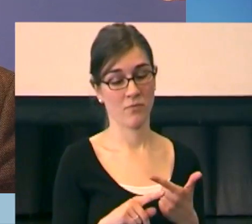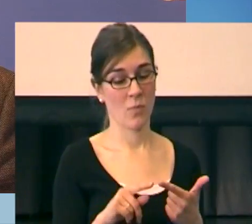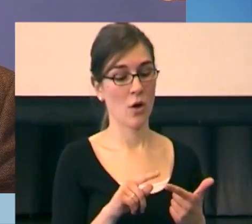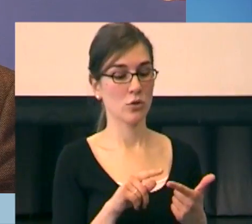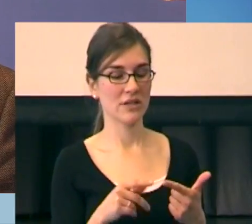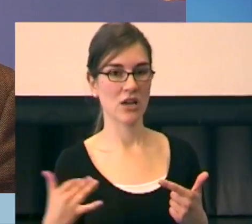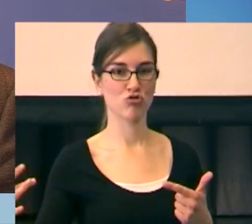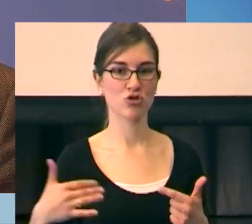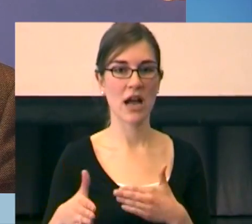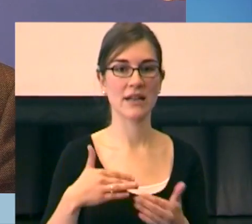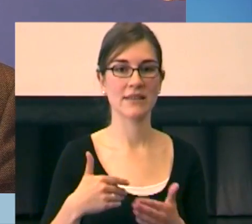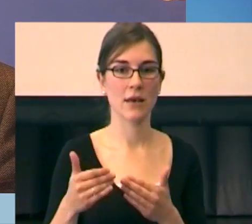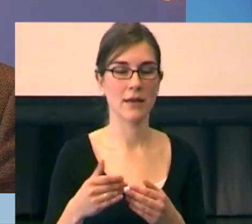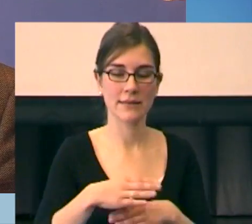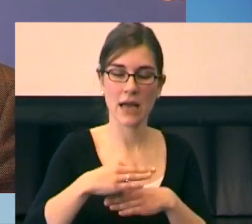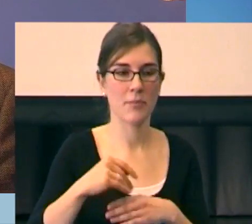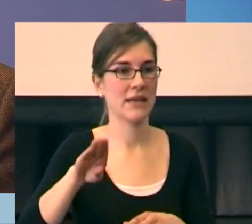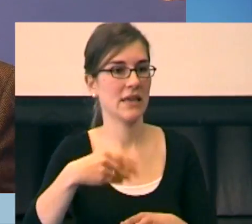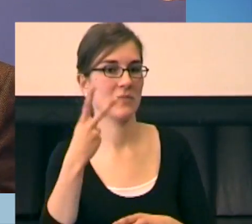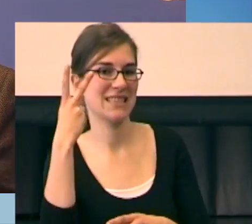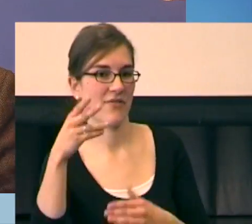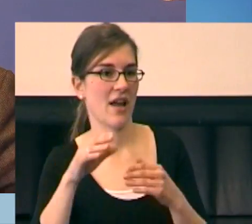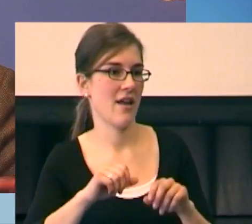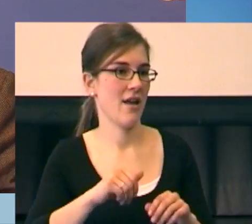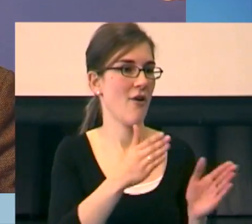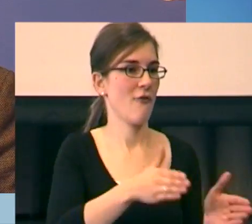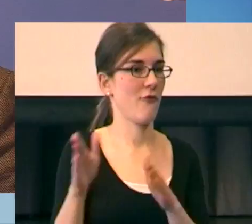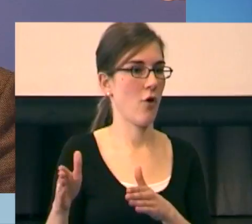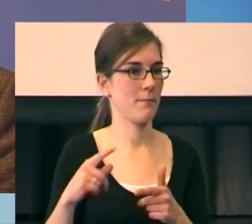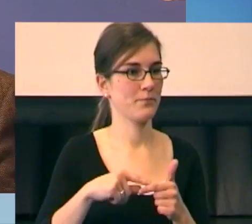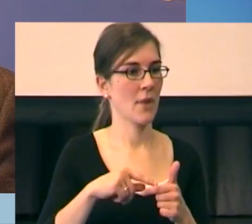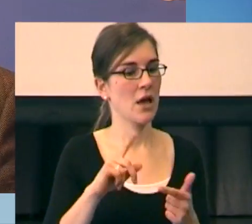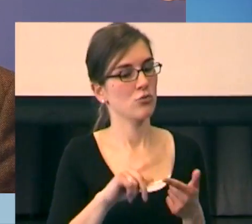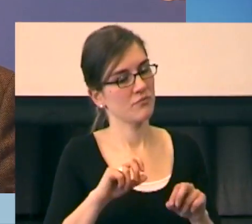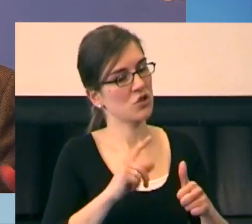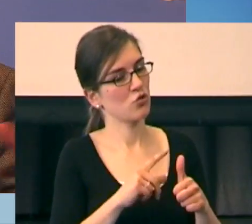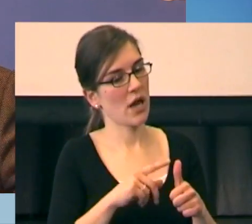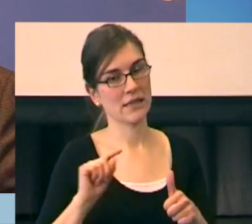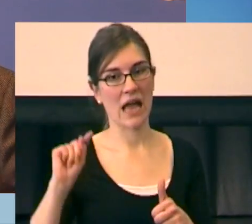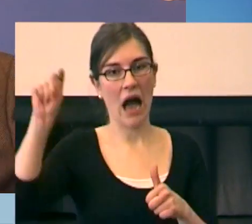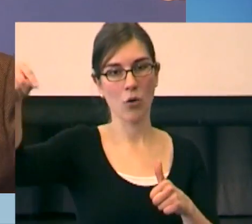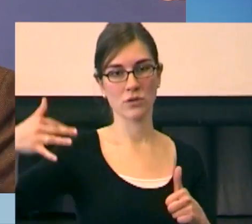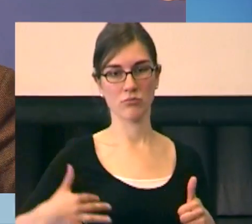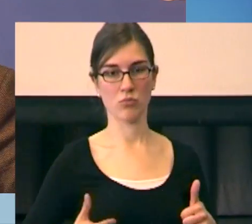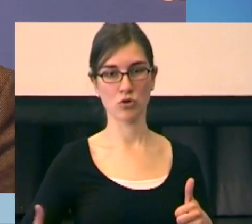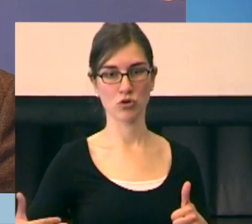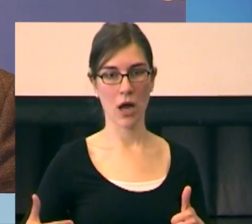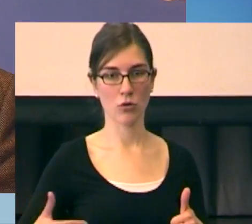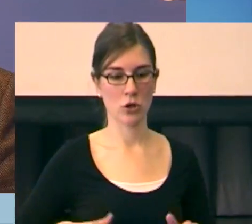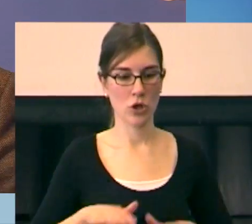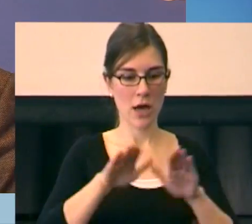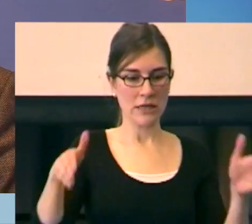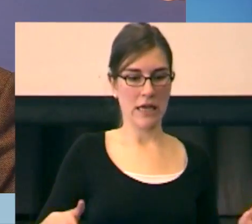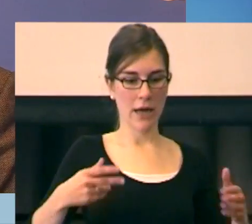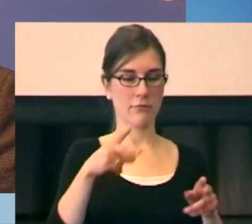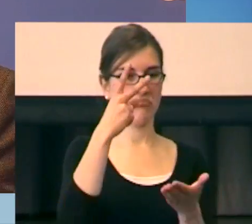es zwei Formen, über die wir sprechen müssen. Das eine ist die Strahlentherapie von außen, das heißt, der Patient liegt in einem Gerät und von außen kommen